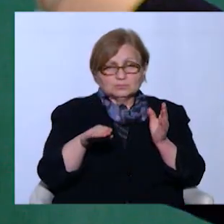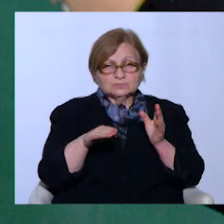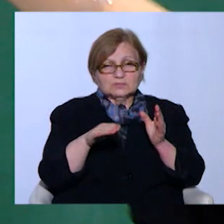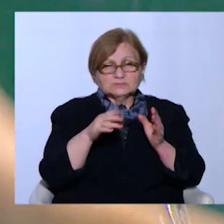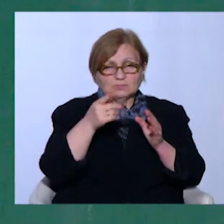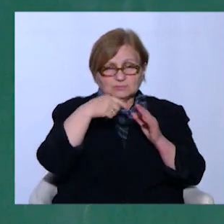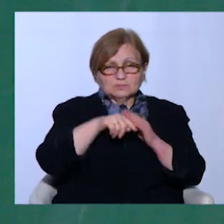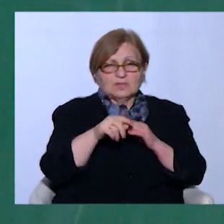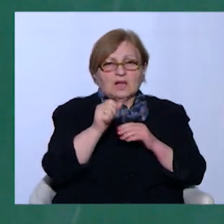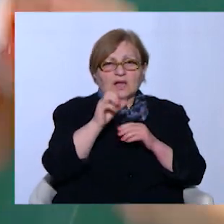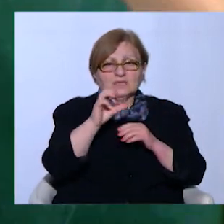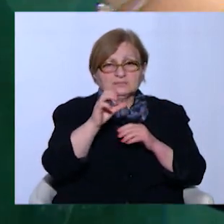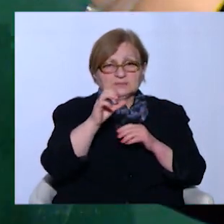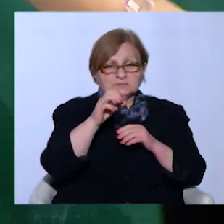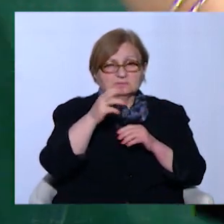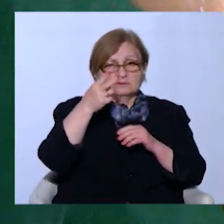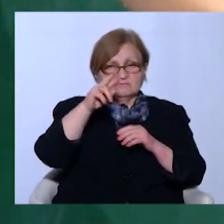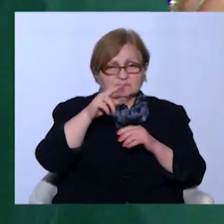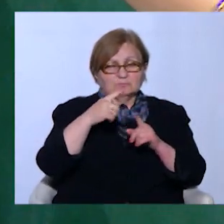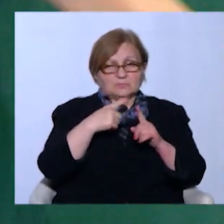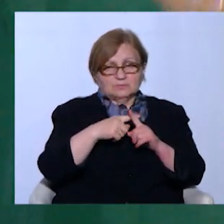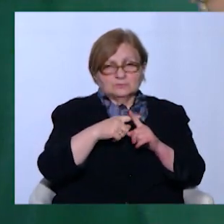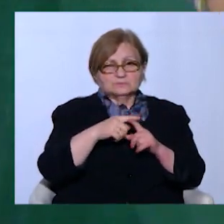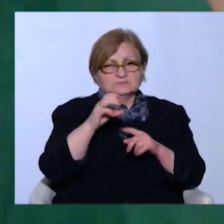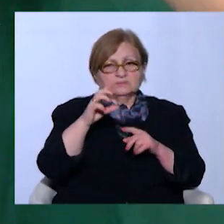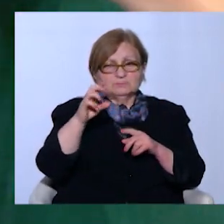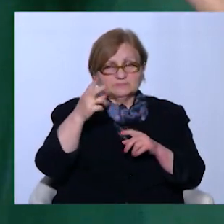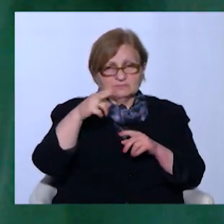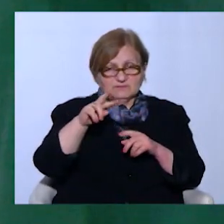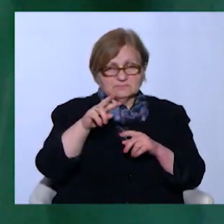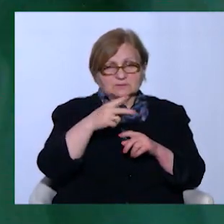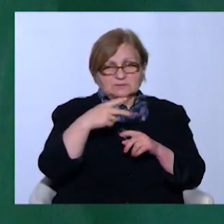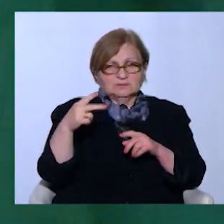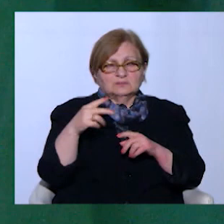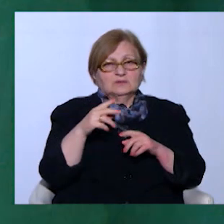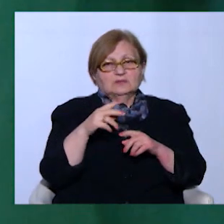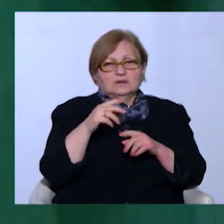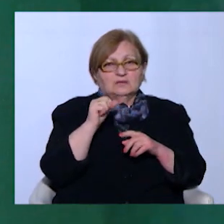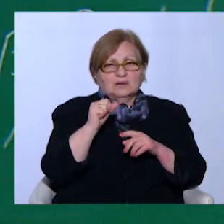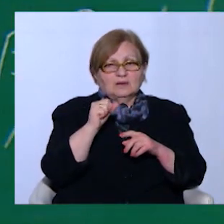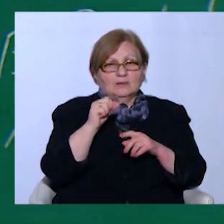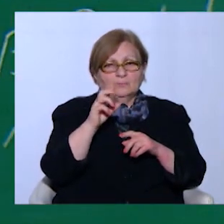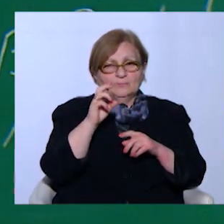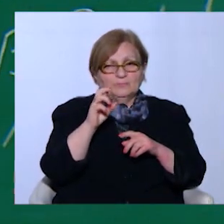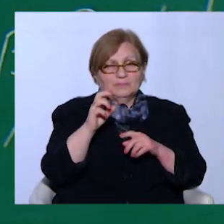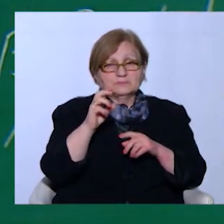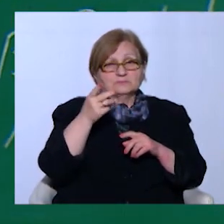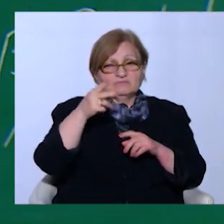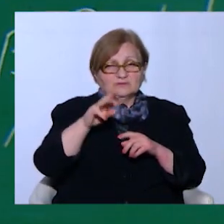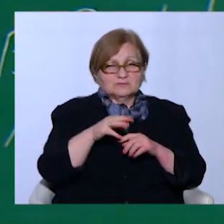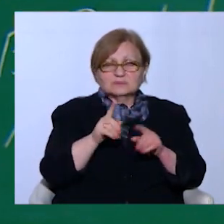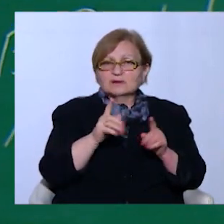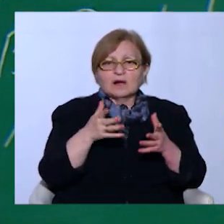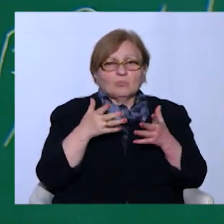კვადრატს პლუს CB-ს კვადრატი უდრის AB-ს კვადრატს. ესე